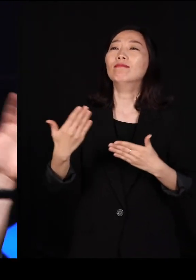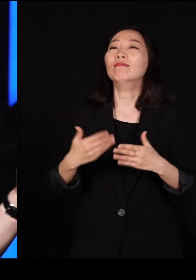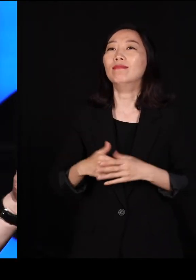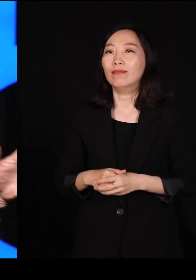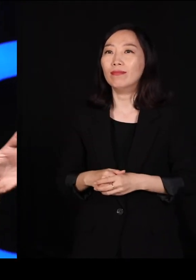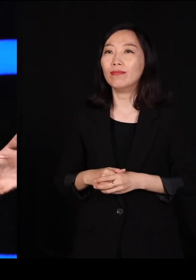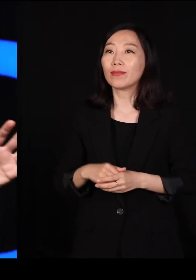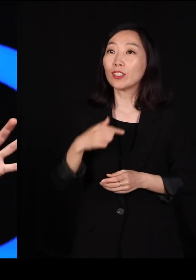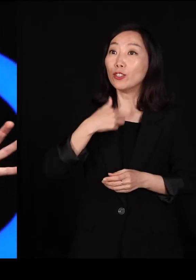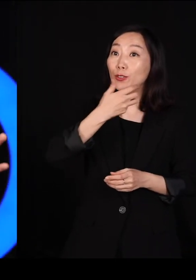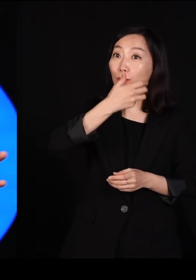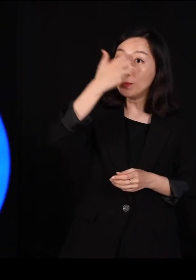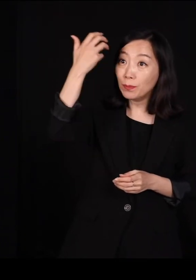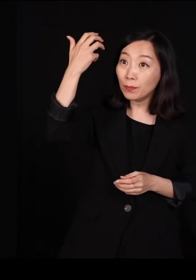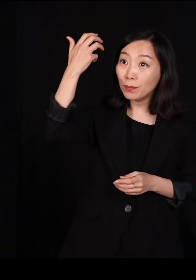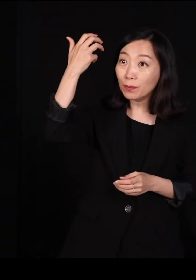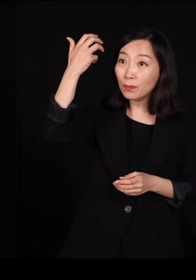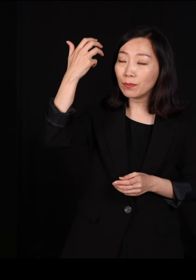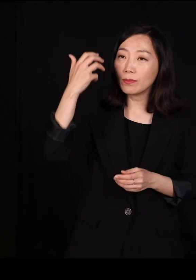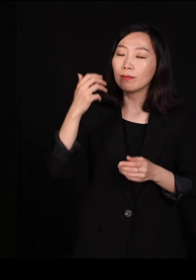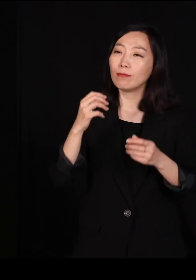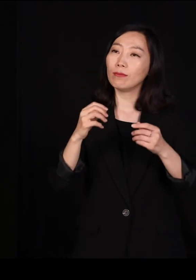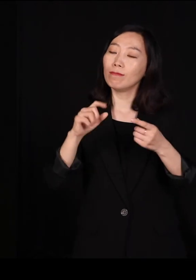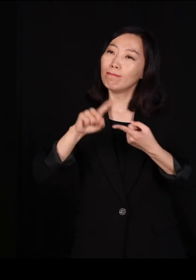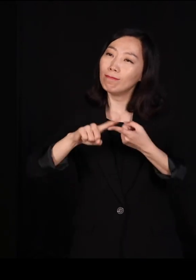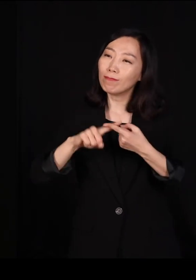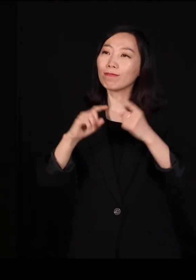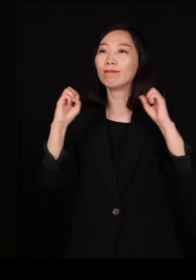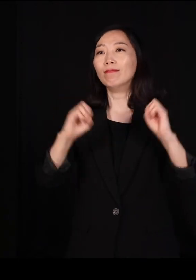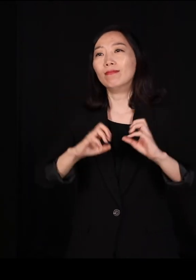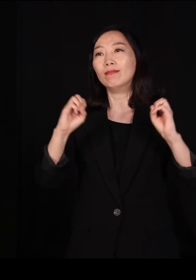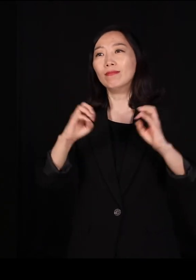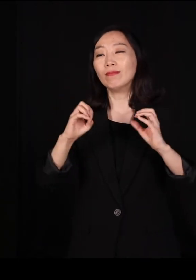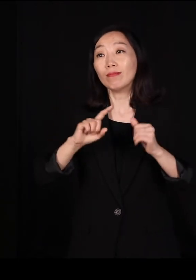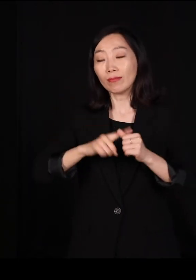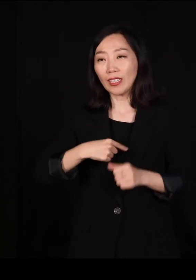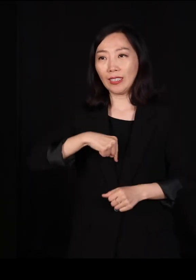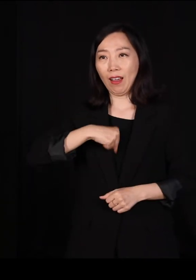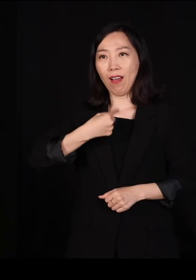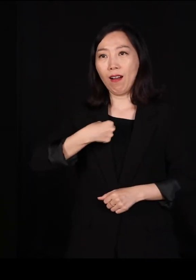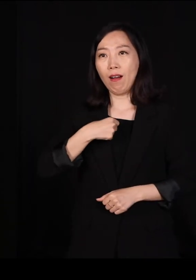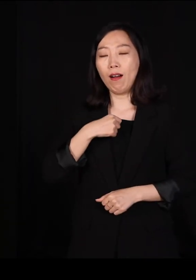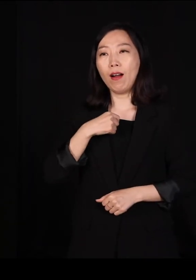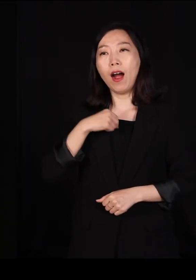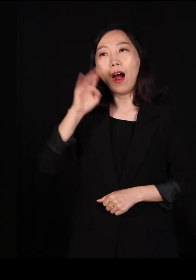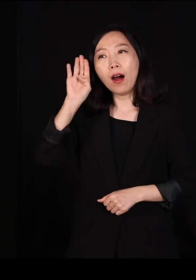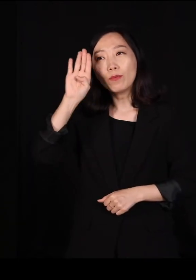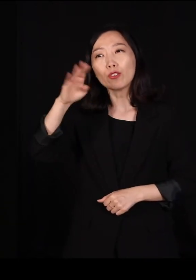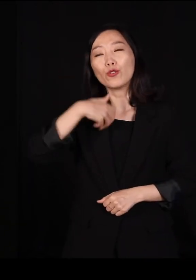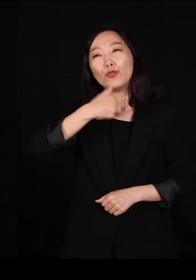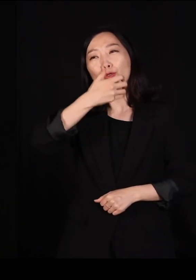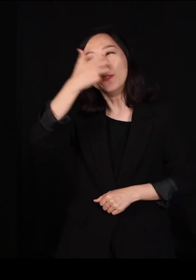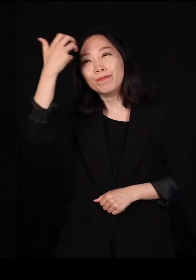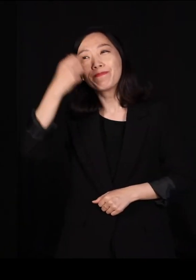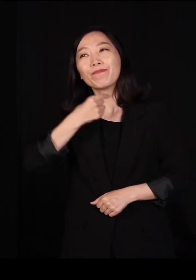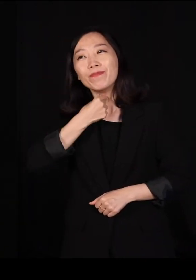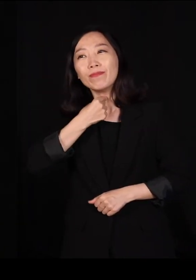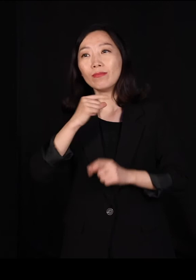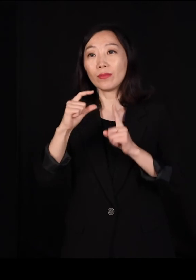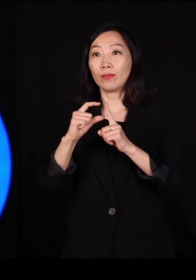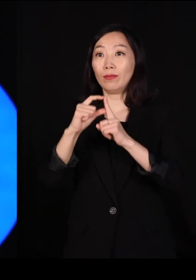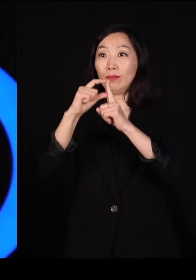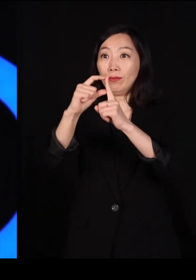이 꿈을 꾸는 이런 거에 대해서 우리가 서로 얘기를 할 때, 그리고 스스로 할 때 제발 앞으로는